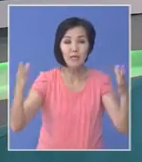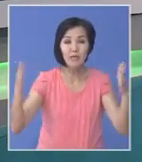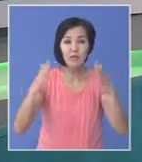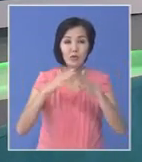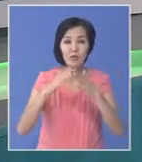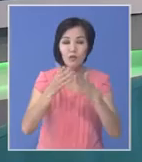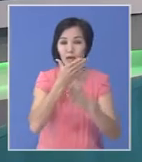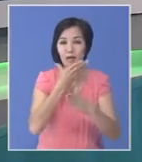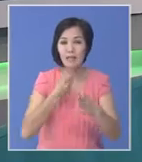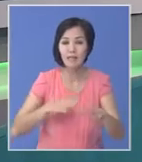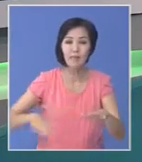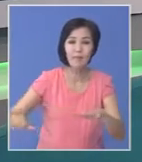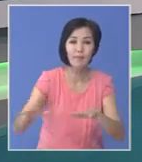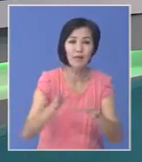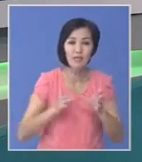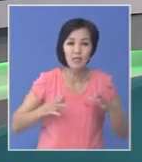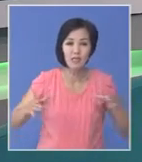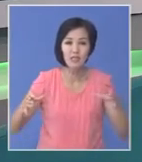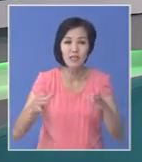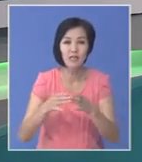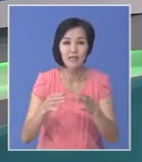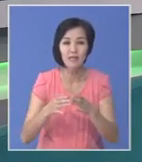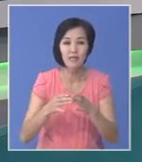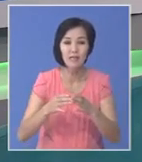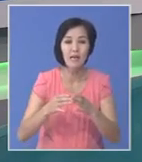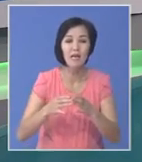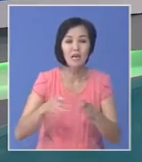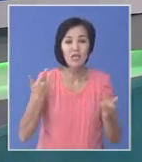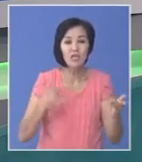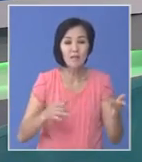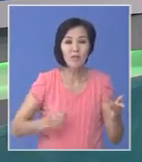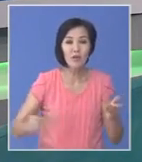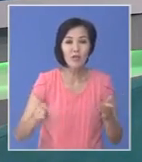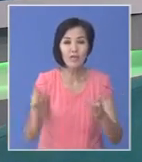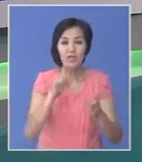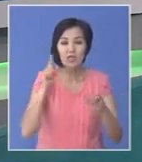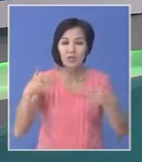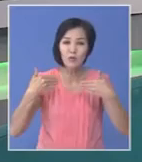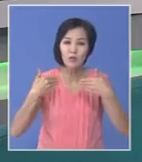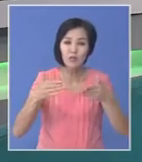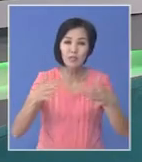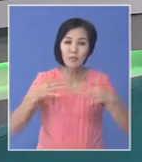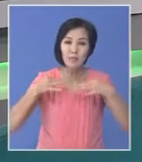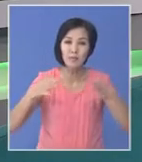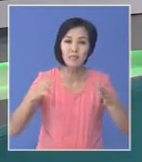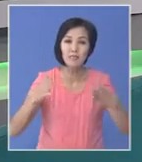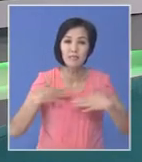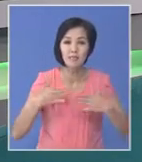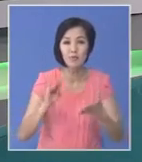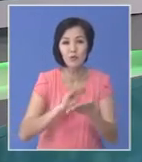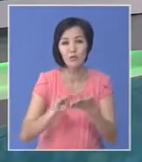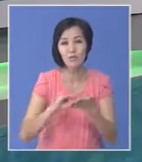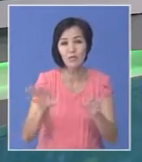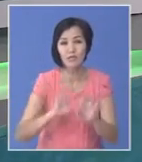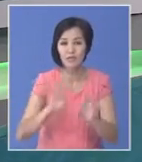безендіріліп, түлектер түгелімен алаңға жиналды. Батырлар мен ақындар еліндегі биылғы жас түлектердің салтанатты мерекесі жайлы толықтырып тілшіміз